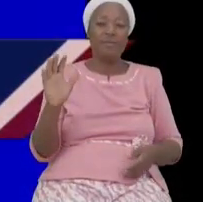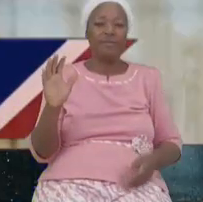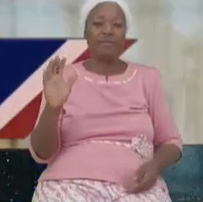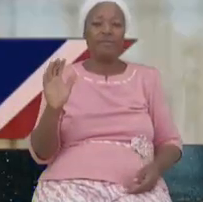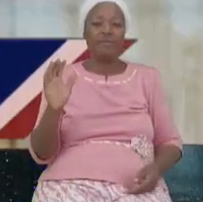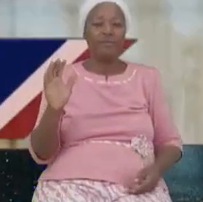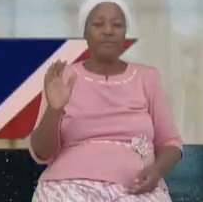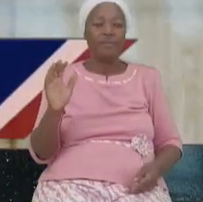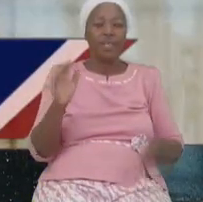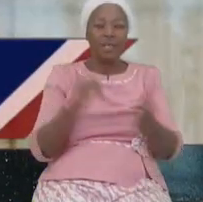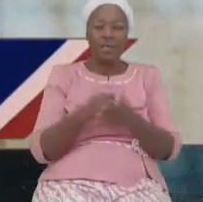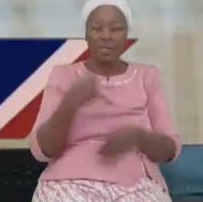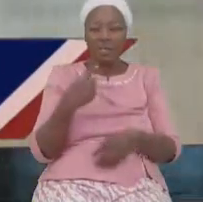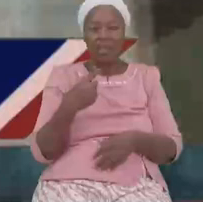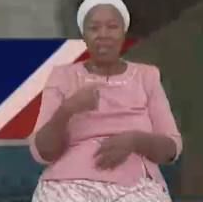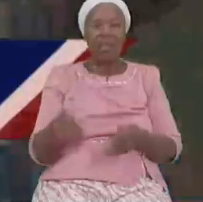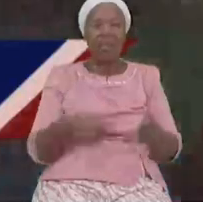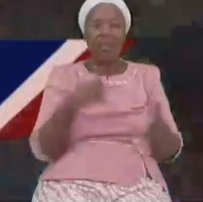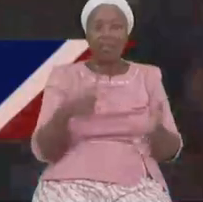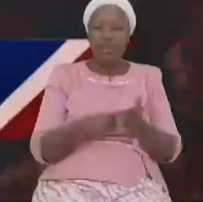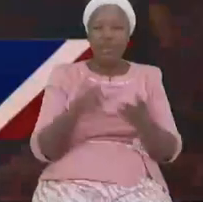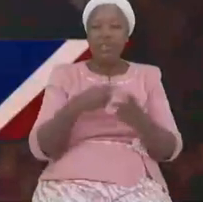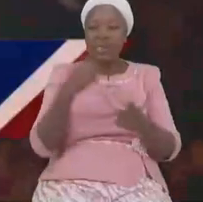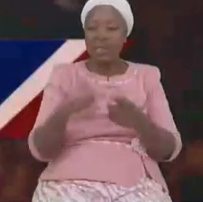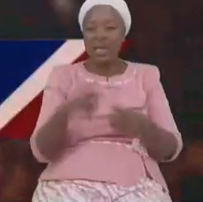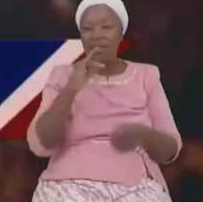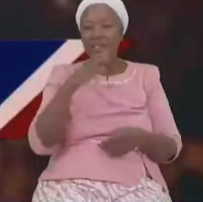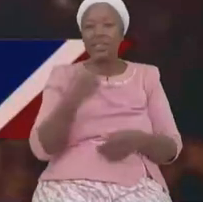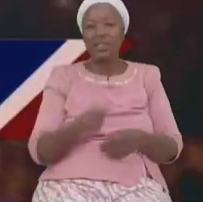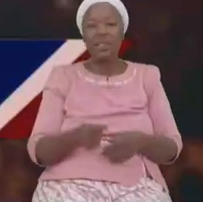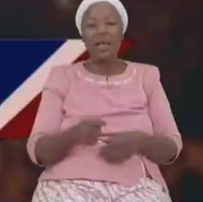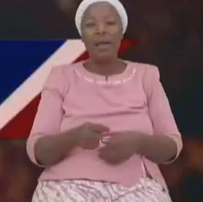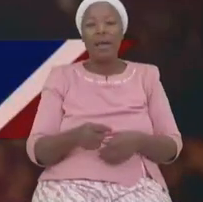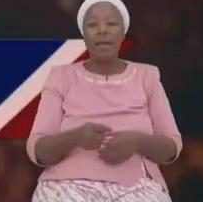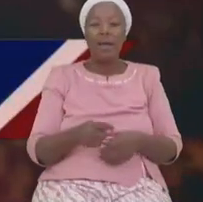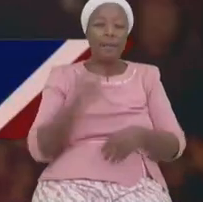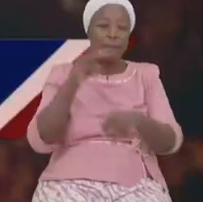Il dit, la nouvelle que nous avons apprise de lui,